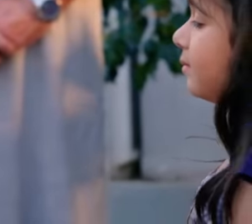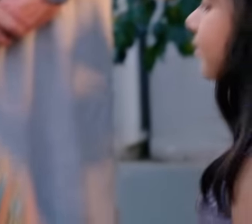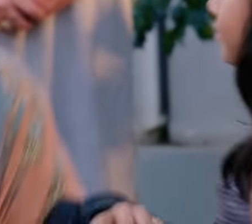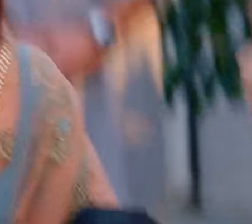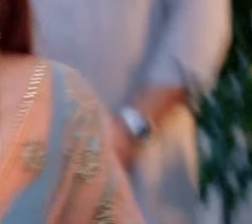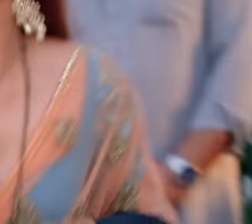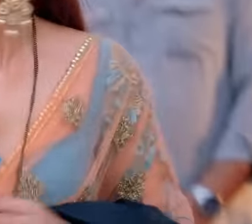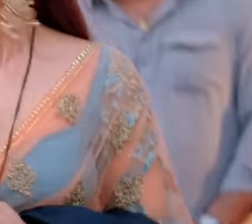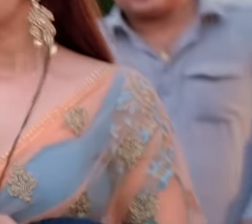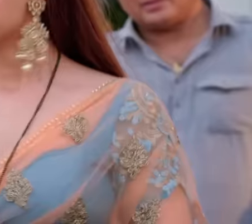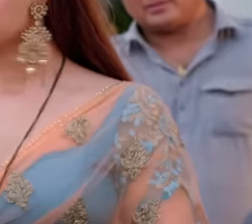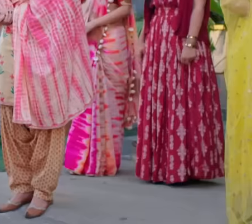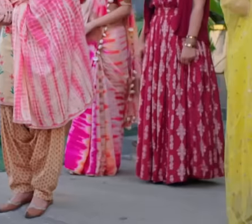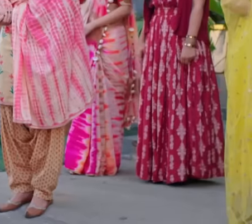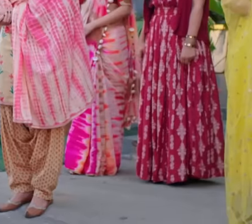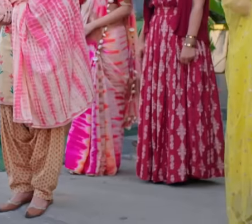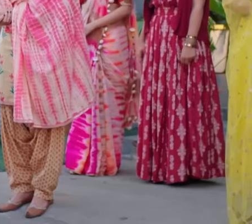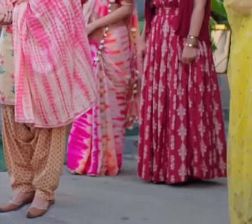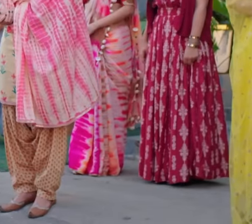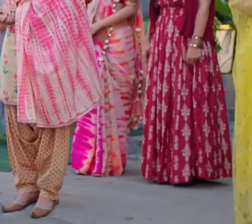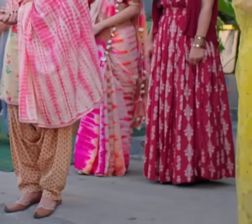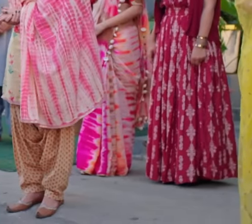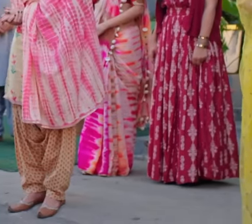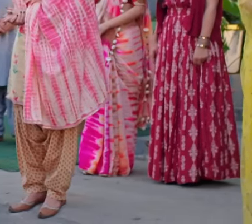तू ही मेरी दुआ।